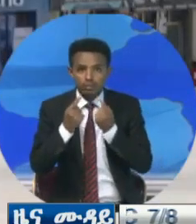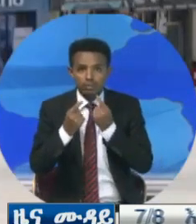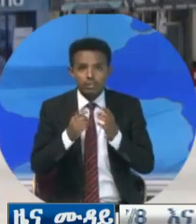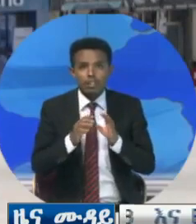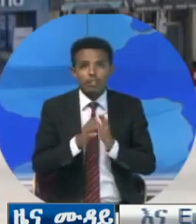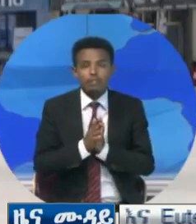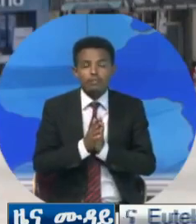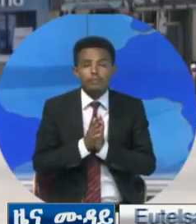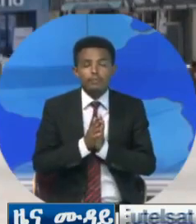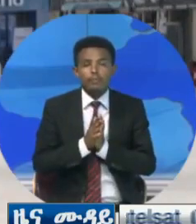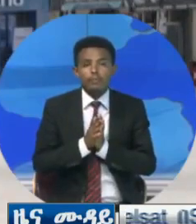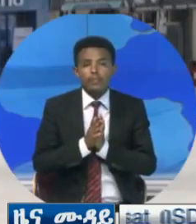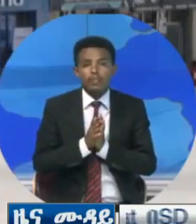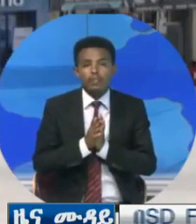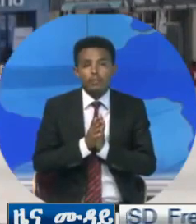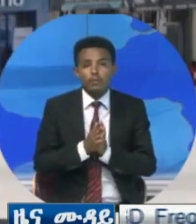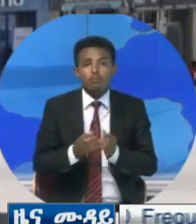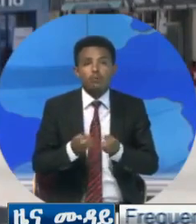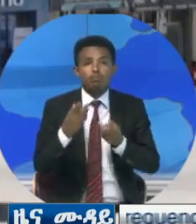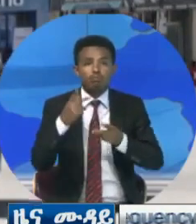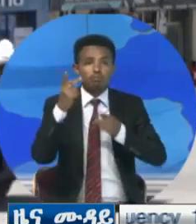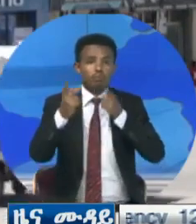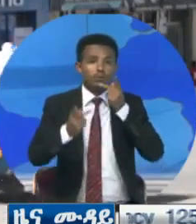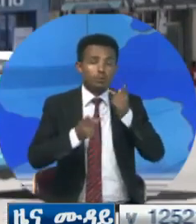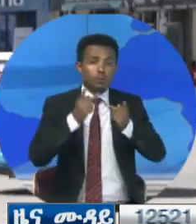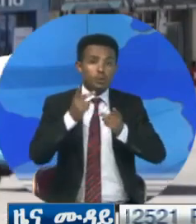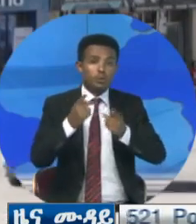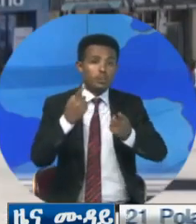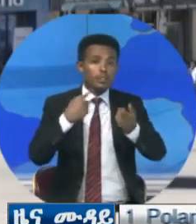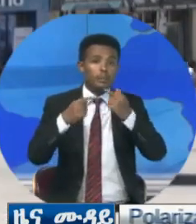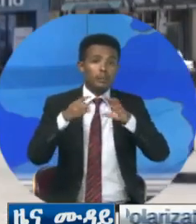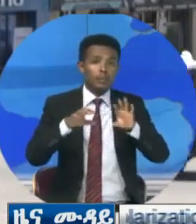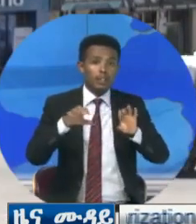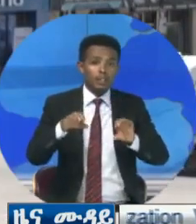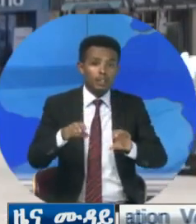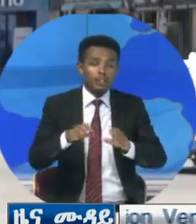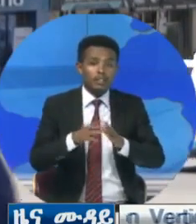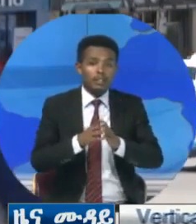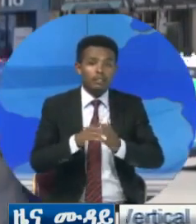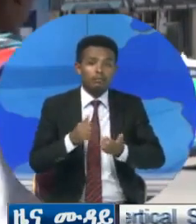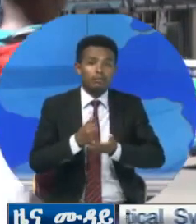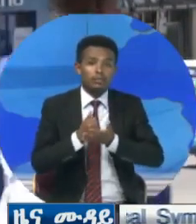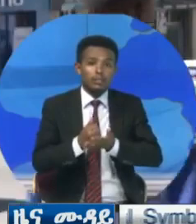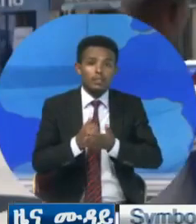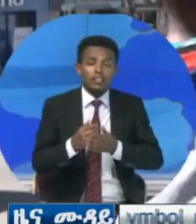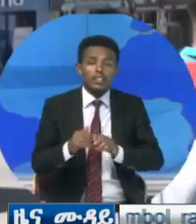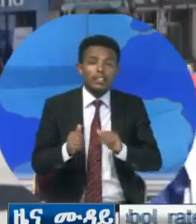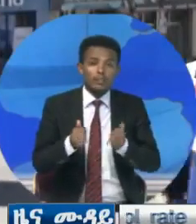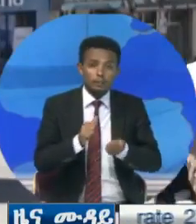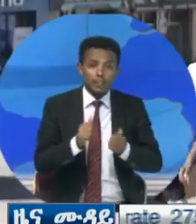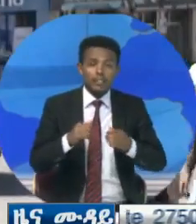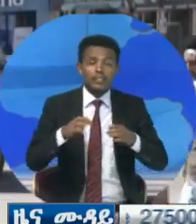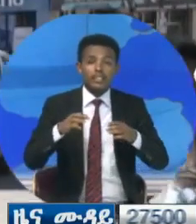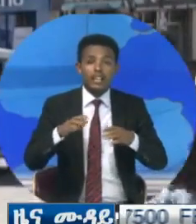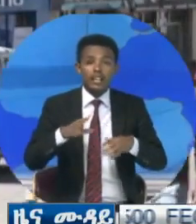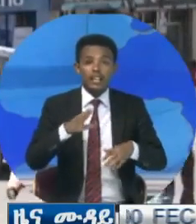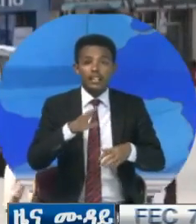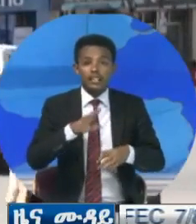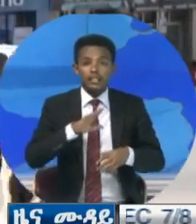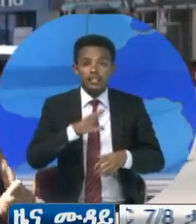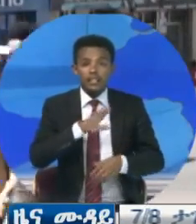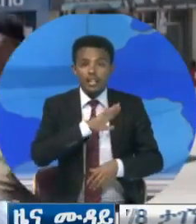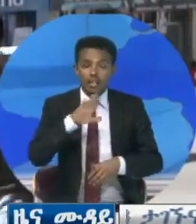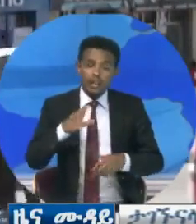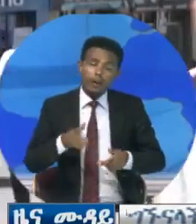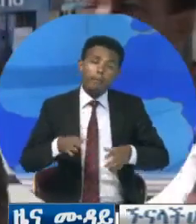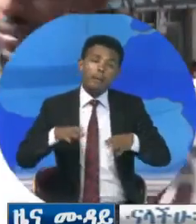ሌሎች ቱሪስቶች እንዲመጡ ያደርጋል። ማለት ብዙሃኑ ሰውን እየመጣ ይጎበኛል ጎንደርን፣ ከጥምቀትም ከገና በዓልም ምክንያት በማድረግ ማለት ነው። ግን